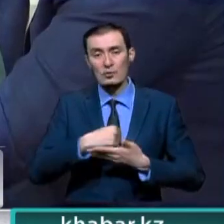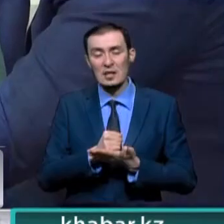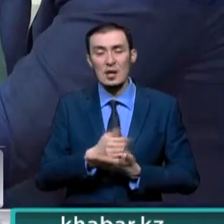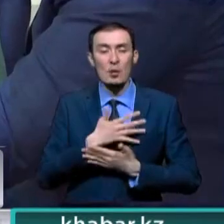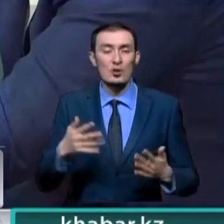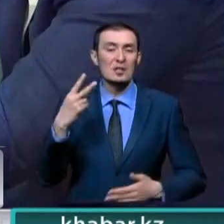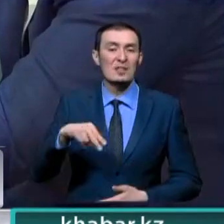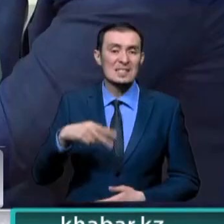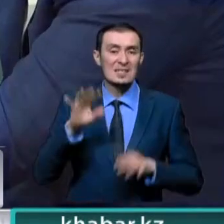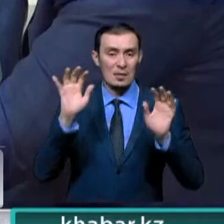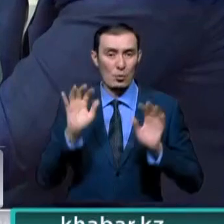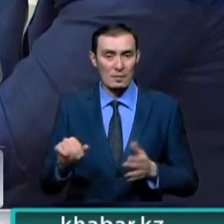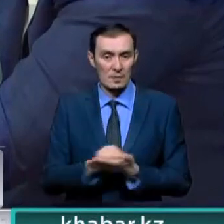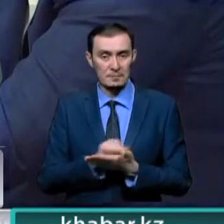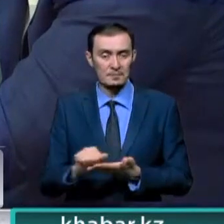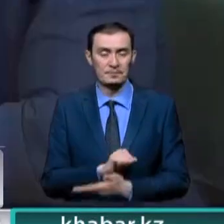20 законов.